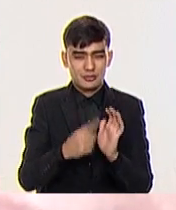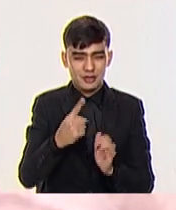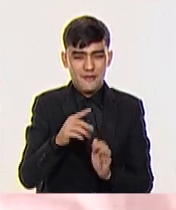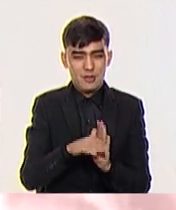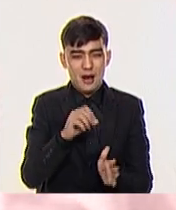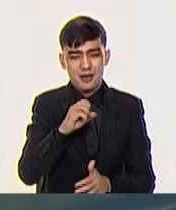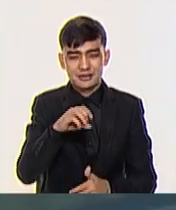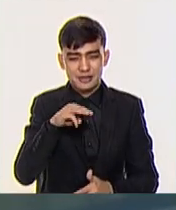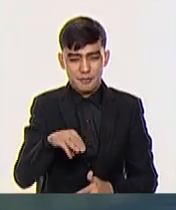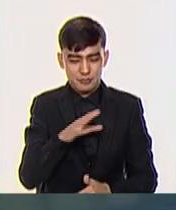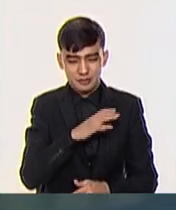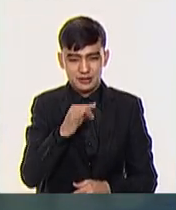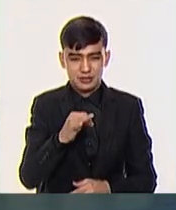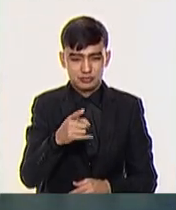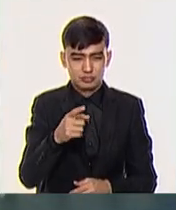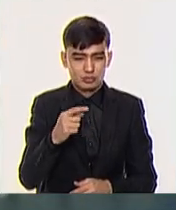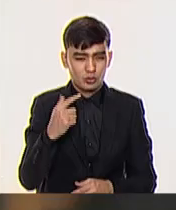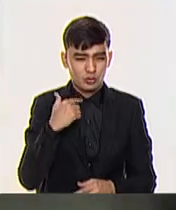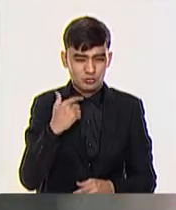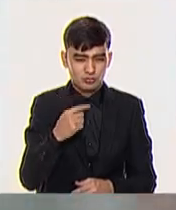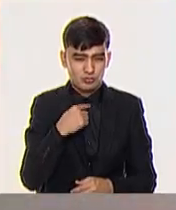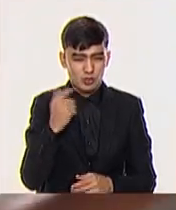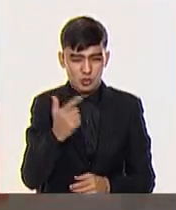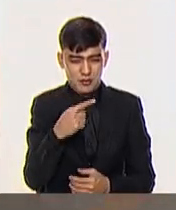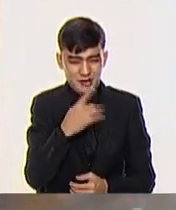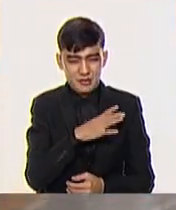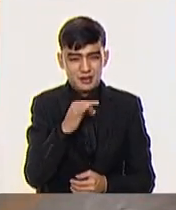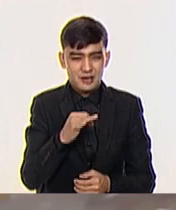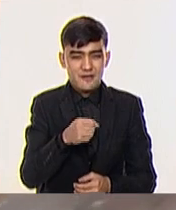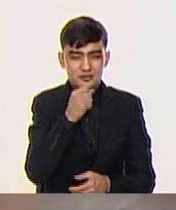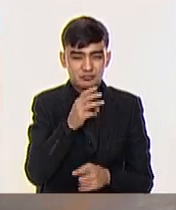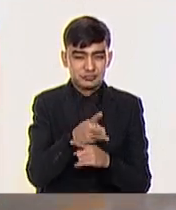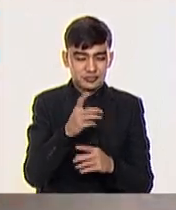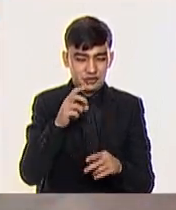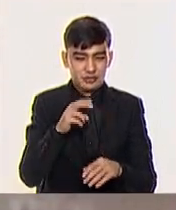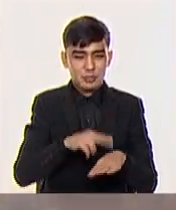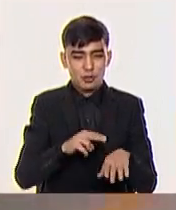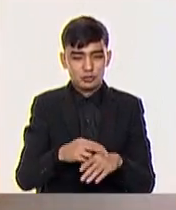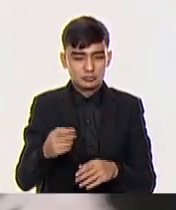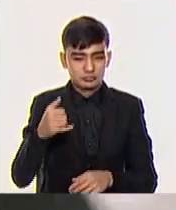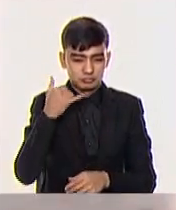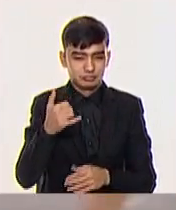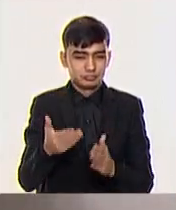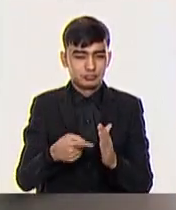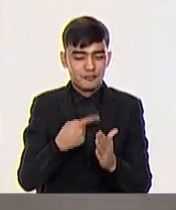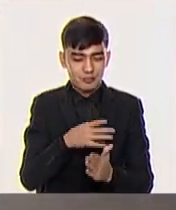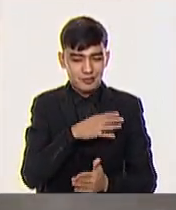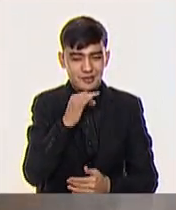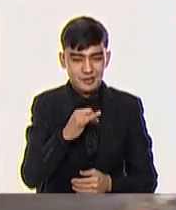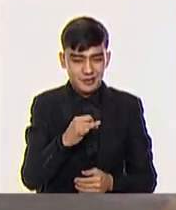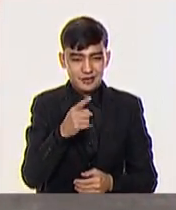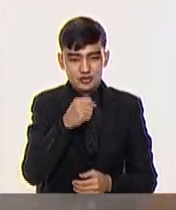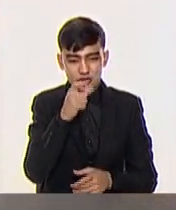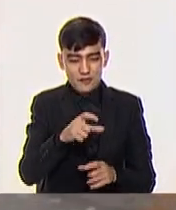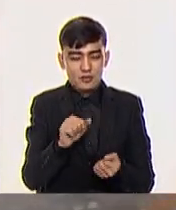Әсем Жақбекова. Дауыс көтере сөйлеген комиссия мүшесі тіпті тілшіні алып кету үшін полиция қызметкерінде шақырған. Айта кету керек,